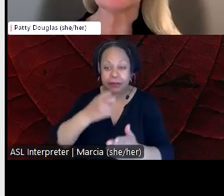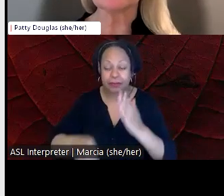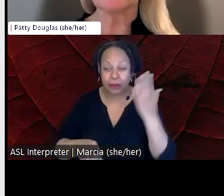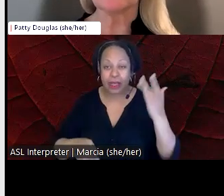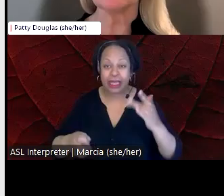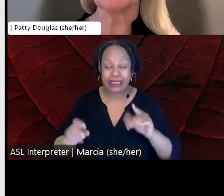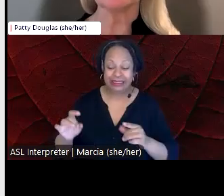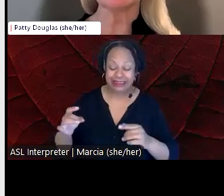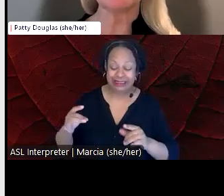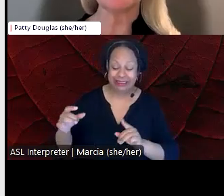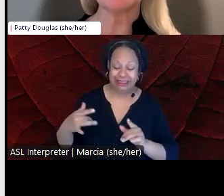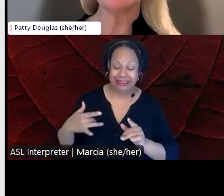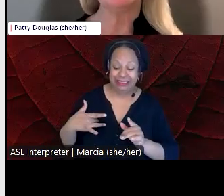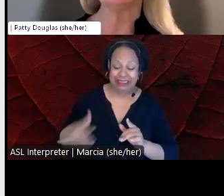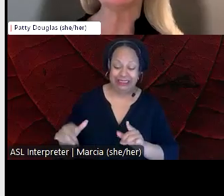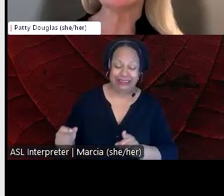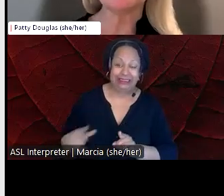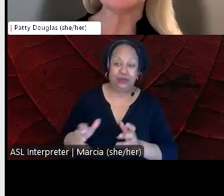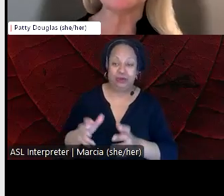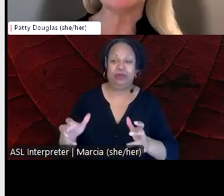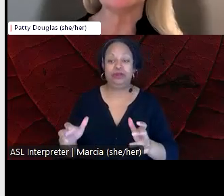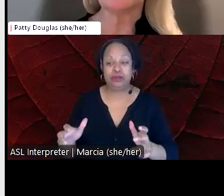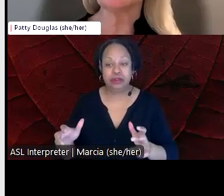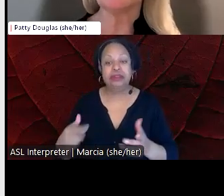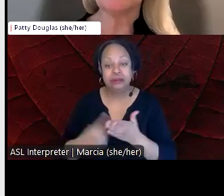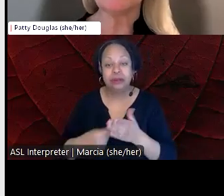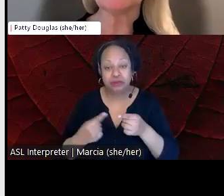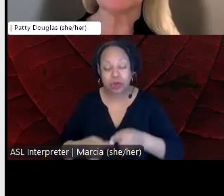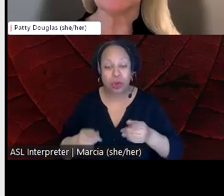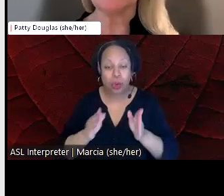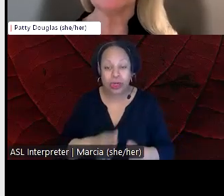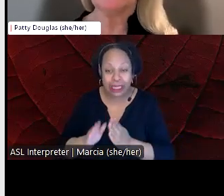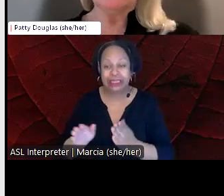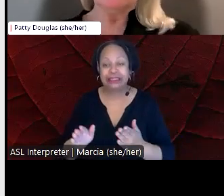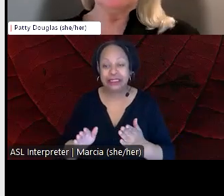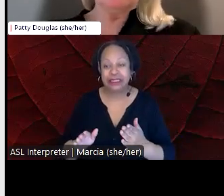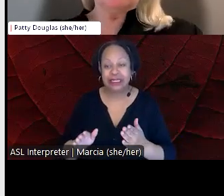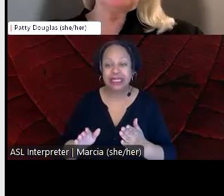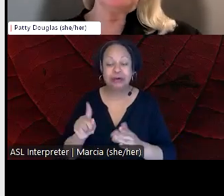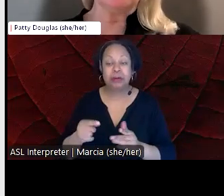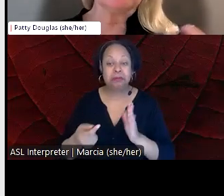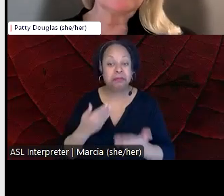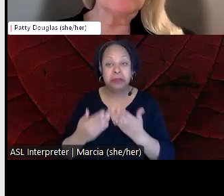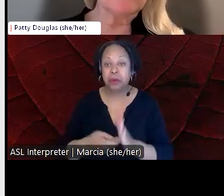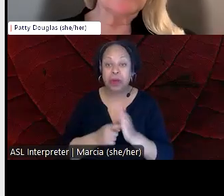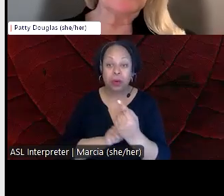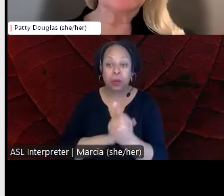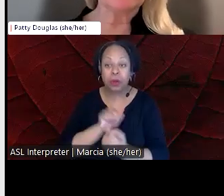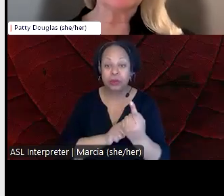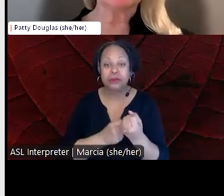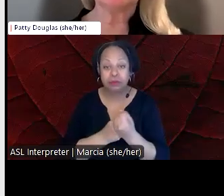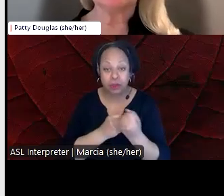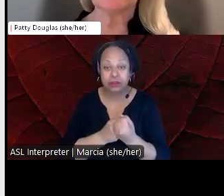organiser, ce qui nécessite un soutien accru de 1 à 1 qui nous permet de prendre le temps pour travailler avec une